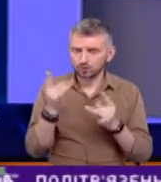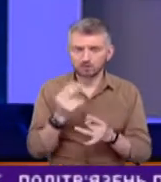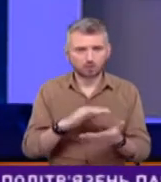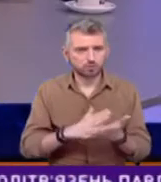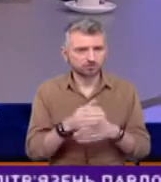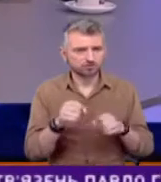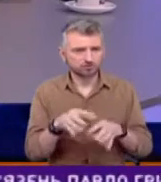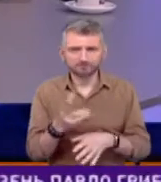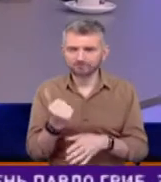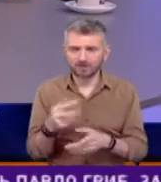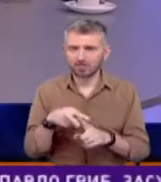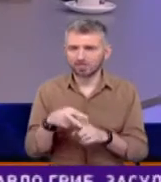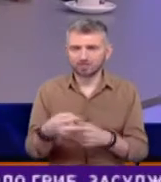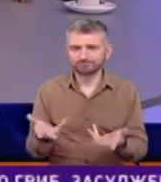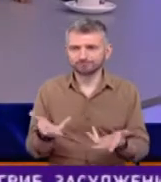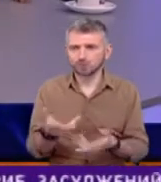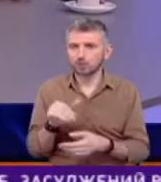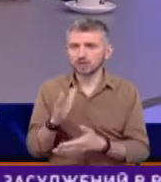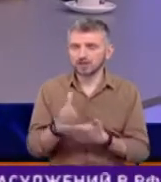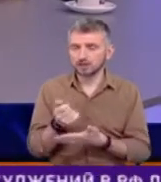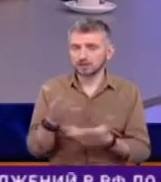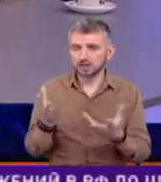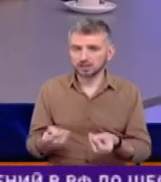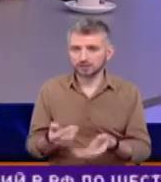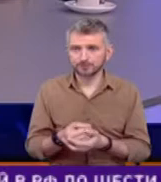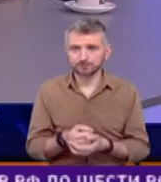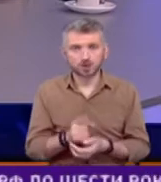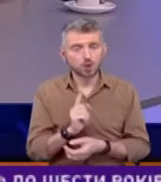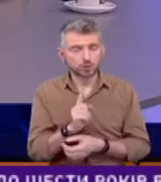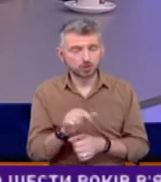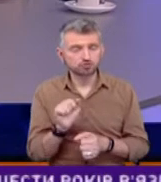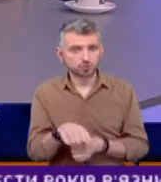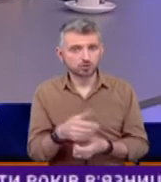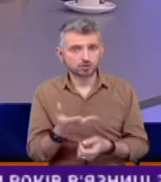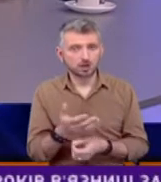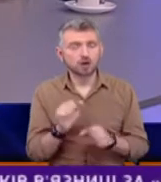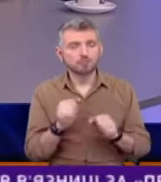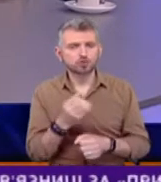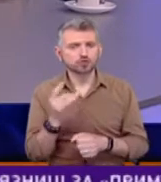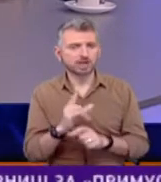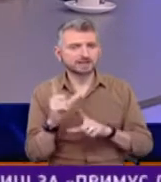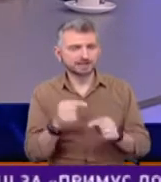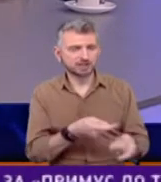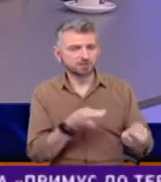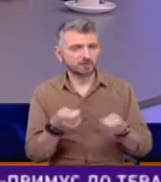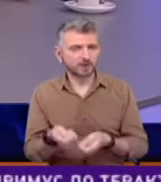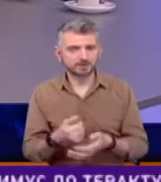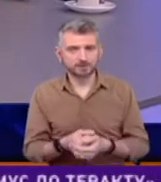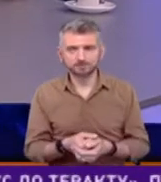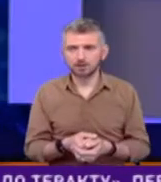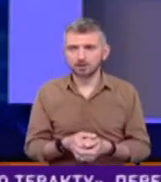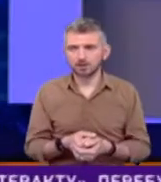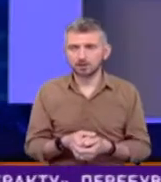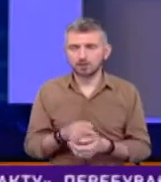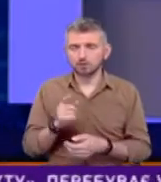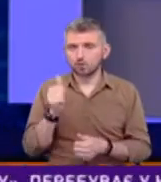рішення. Не допрацювали. Ну, у них ще є декілька днів. До речі, можуть... Да, можу ще раз з'їздити і привезти тоді. Поможен день